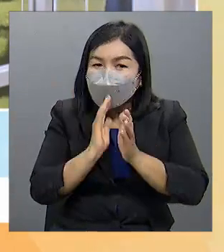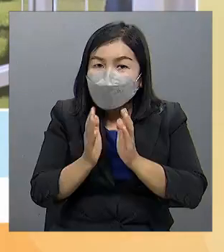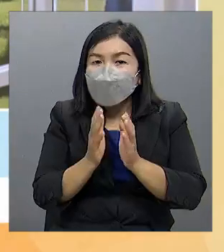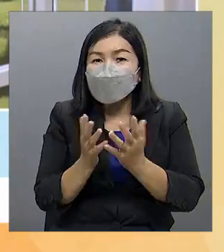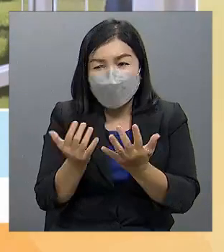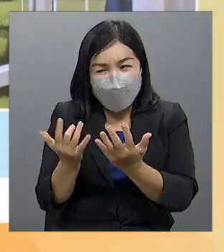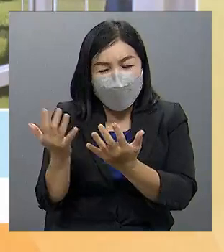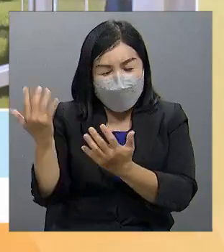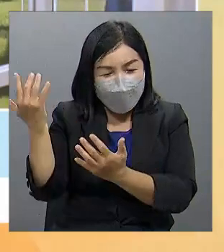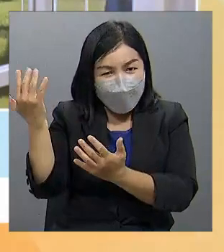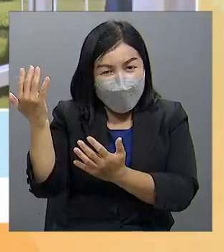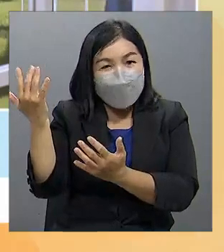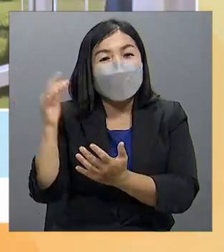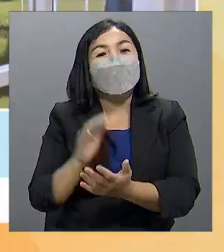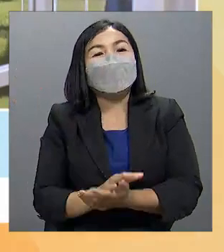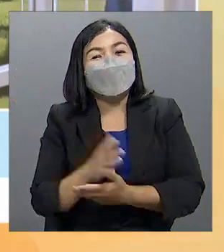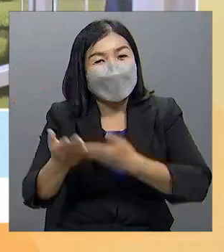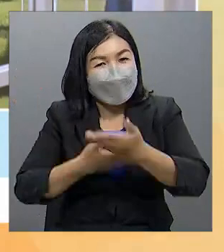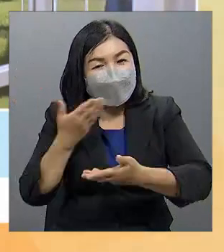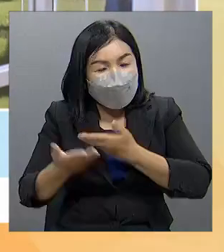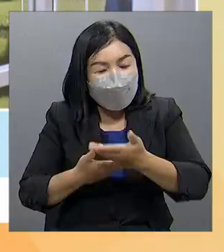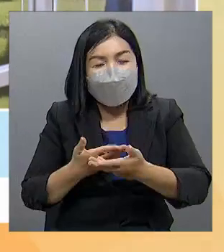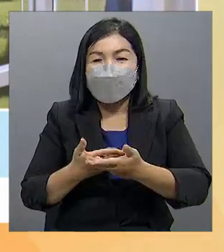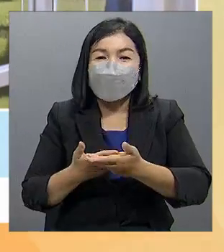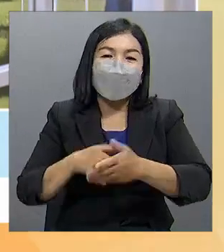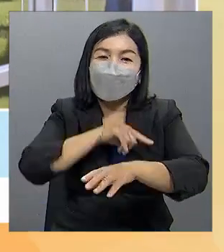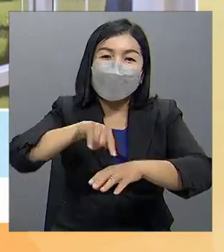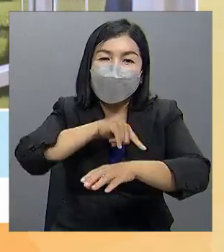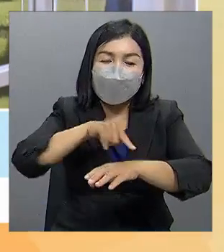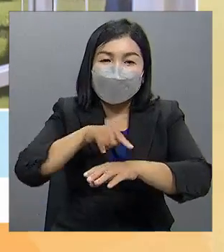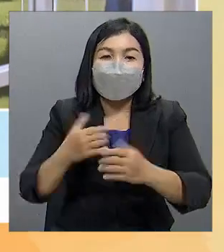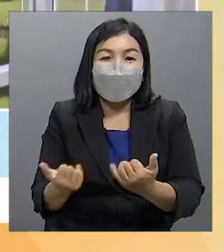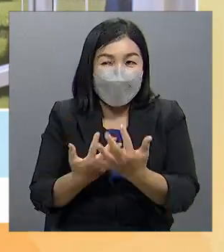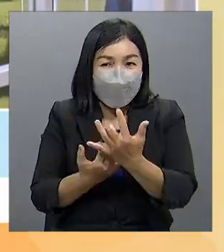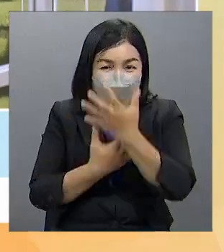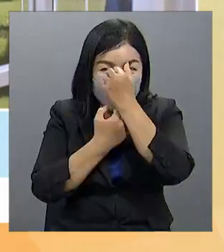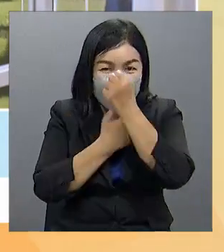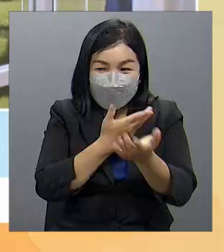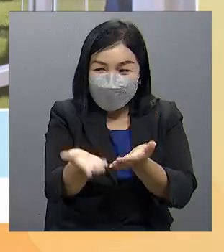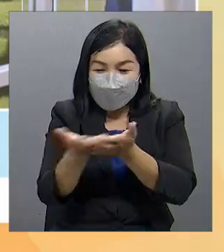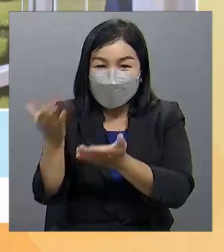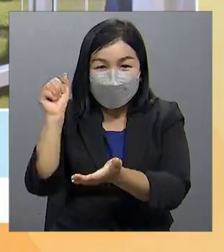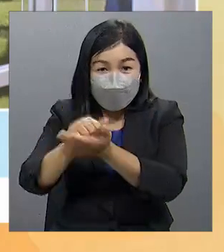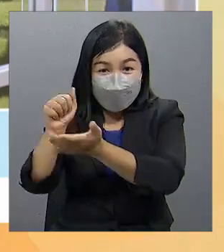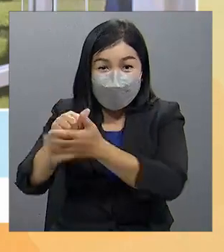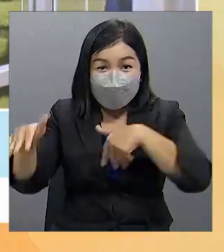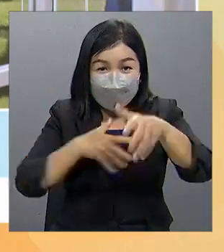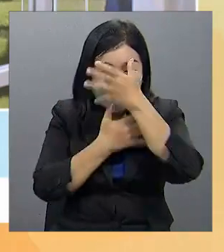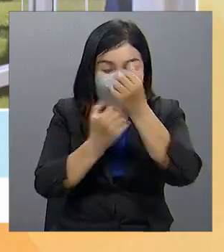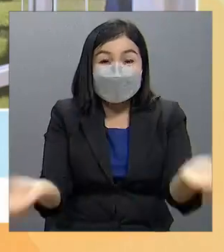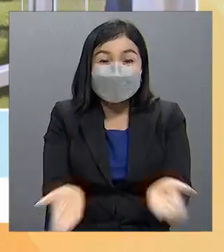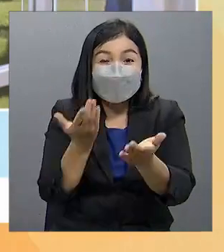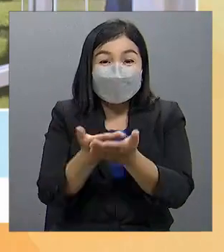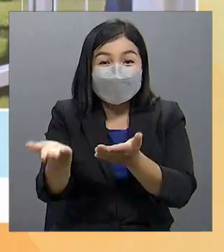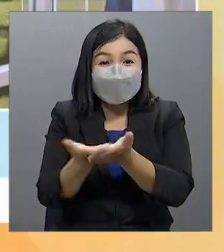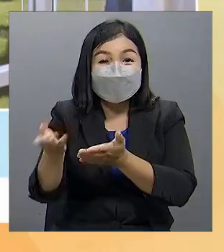นี้ก็ขายไม่หวัดไม่ไหวแล้วดอลล่าบอกนะครับอ่ะเดี๋ยวรอรับออเดอร์นะครับคุณผู้ชมก็ตามไปอุดหนุนน้องดอลล่าได้เลยสนับสนุนกันหน่อย ช่วงนี้หมูแพงครับ